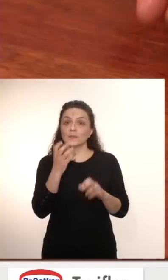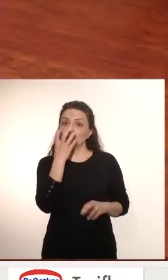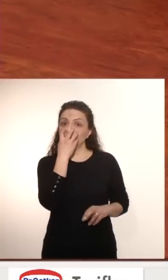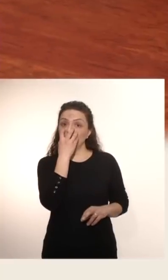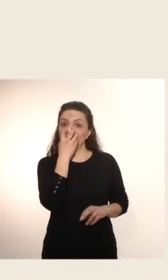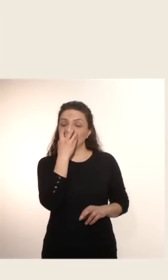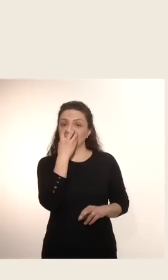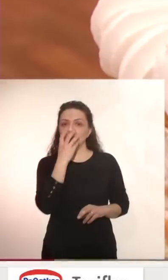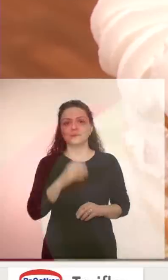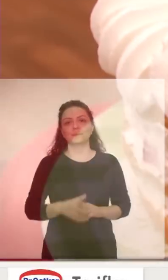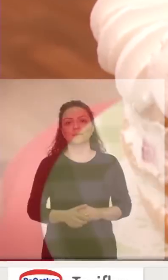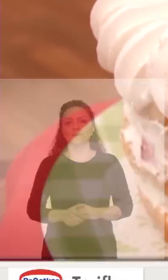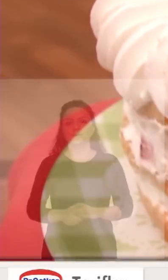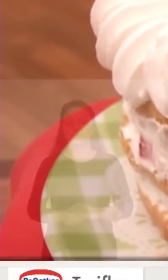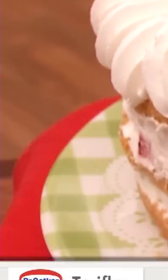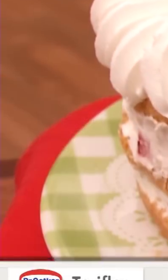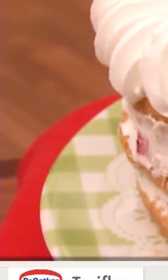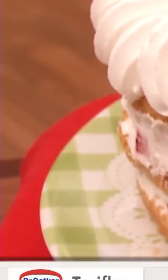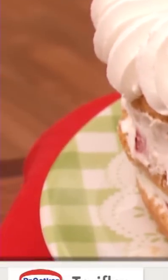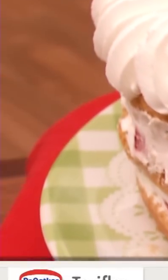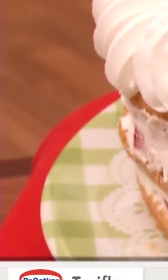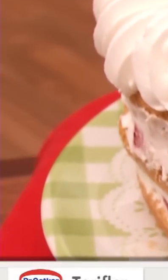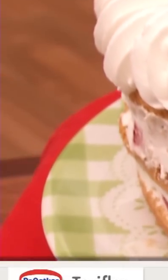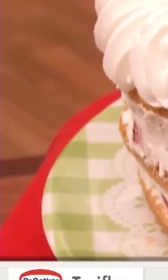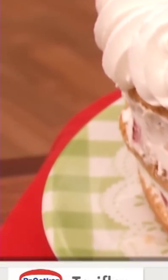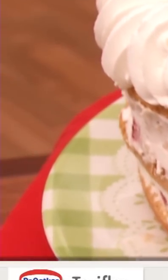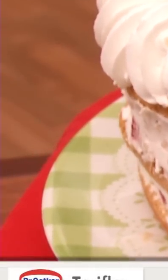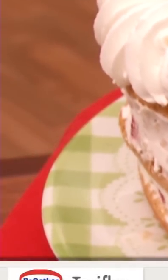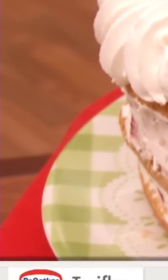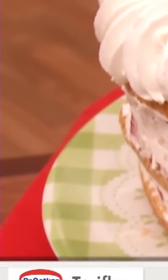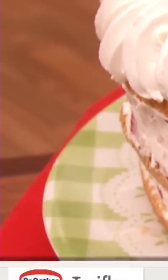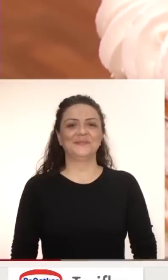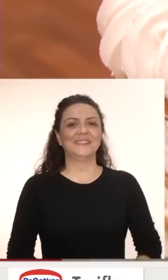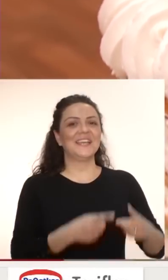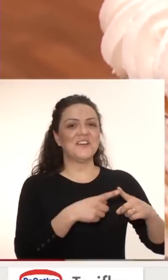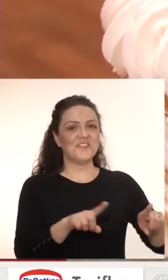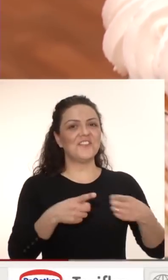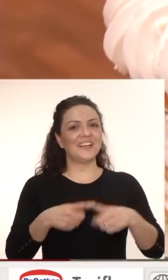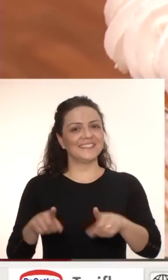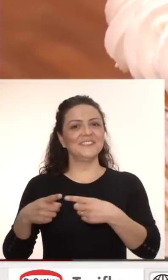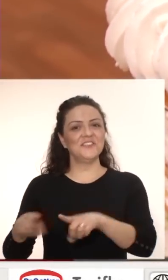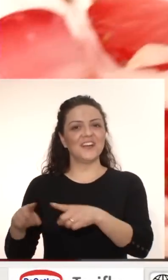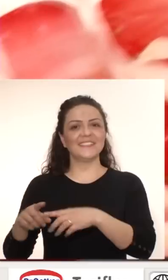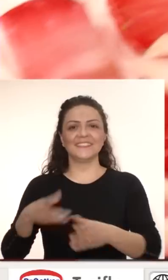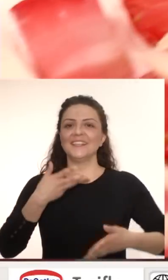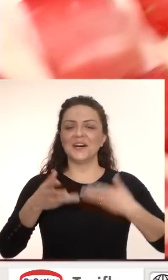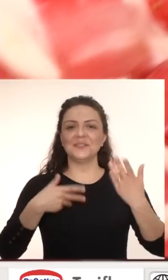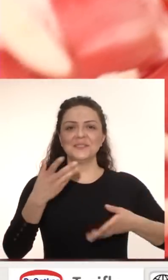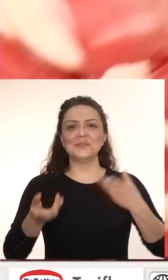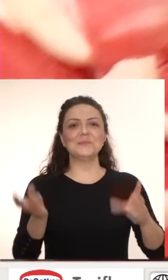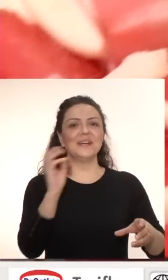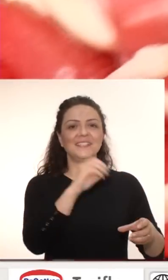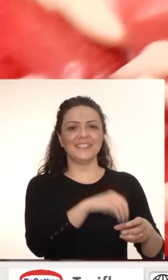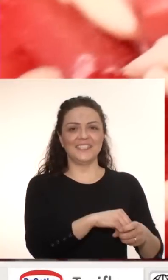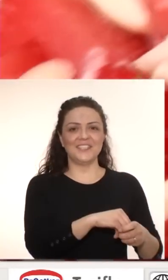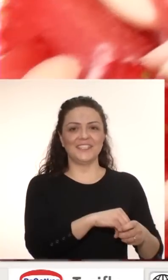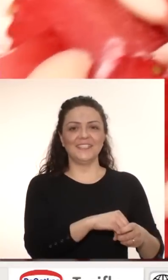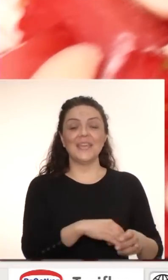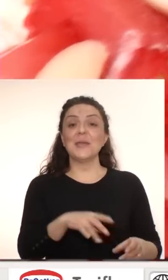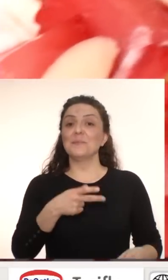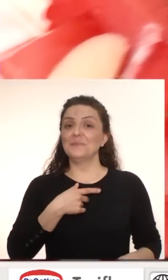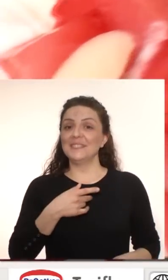Buzdolabında bekletin. Artık anneler gününü kutlamaya hazır bir pastanız var. Daha fazla tarif fikri